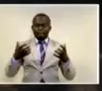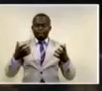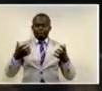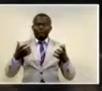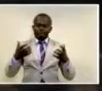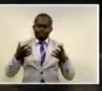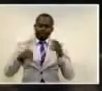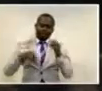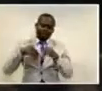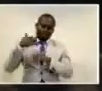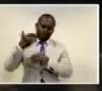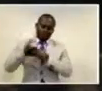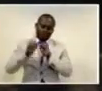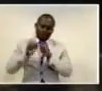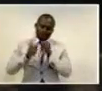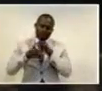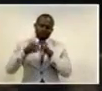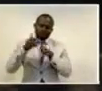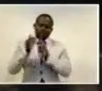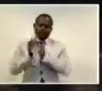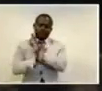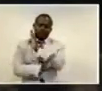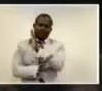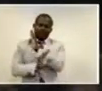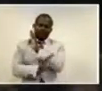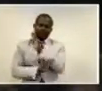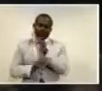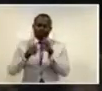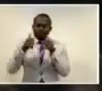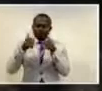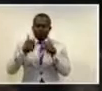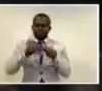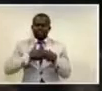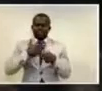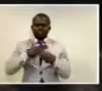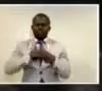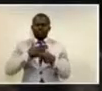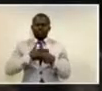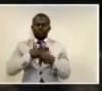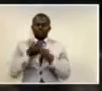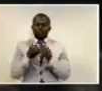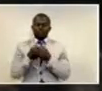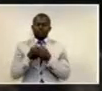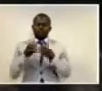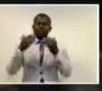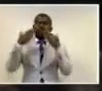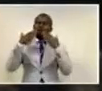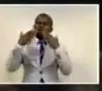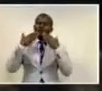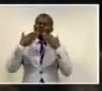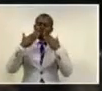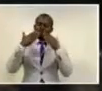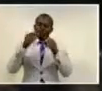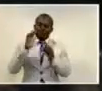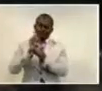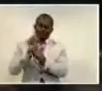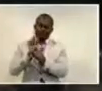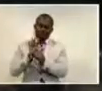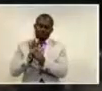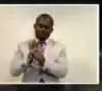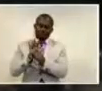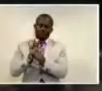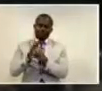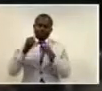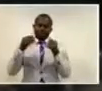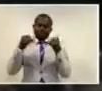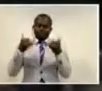bityo tukubaka igihugu kitubereye gishimishije murakoze cyane